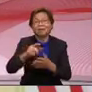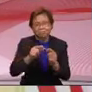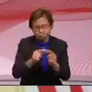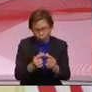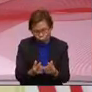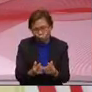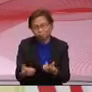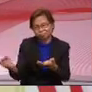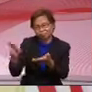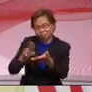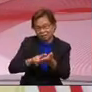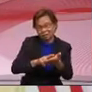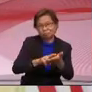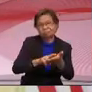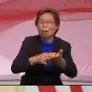saja yang dibenarkan dibuka